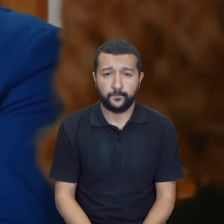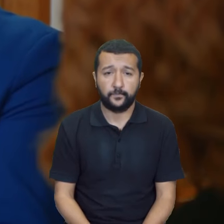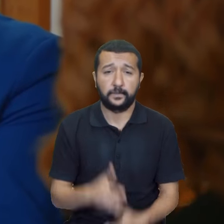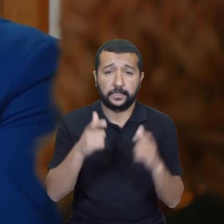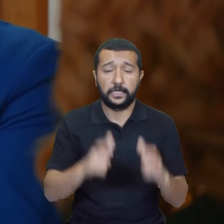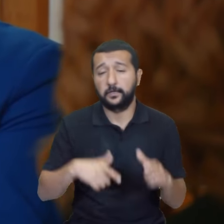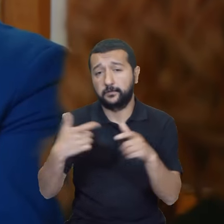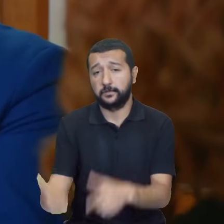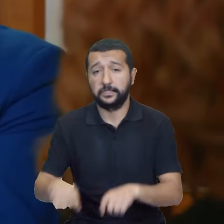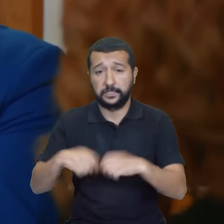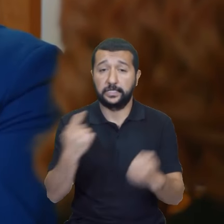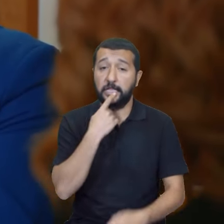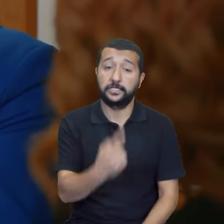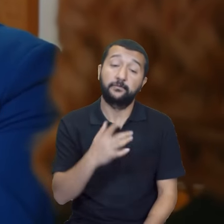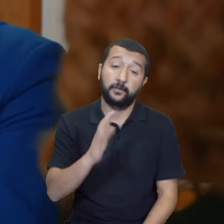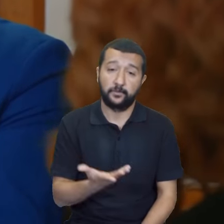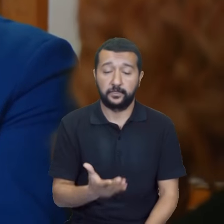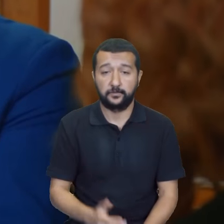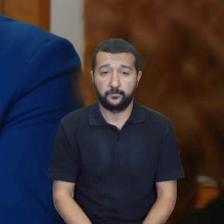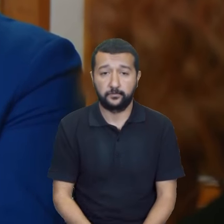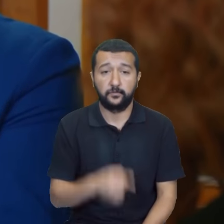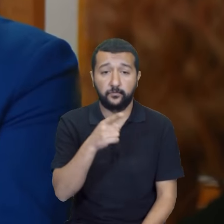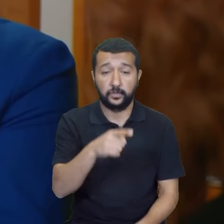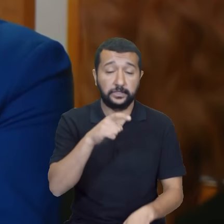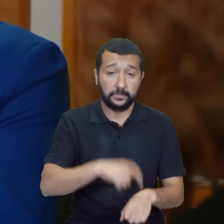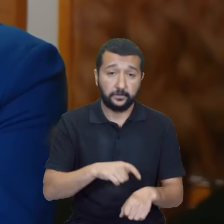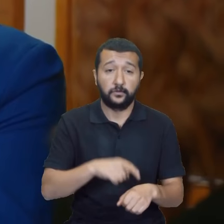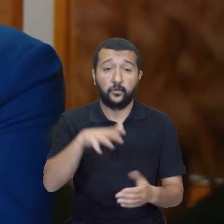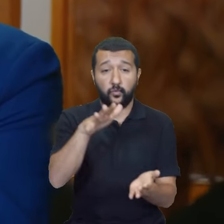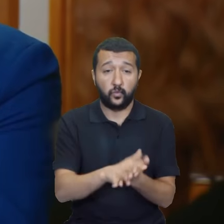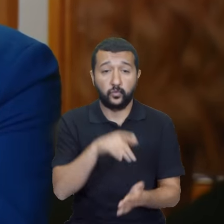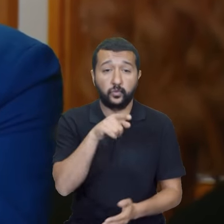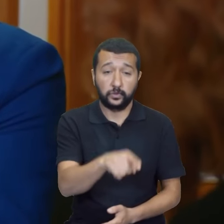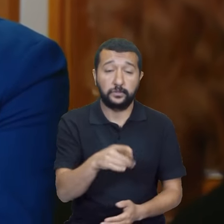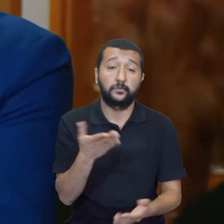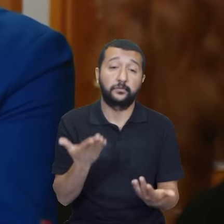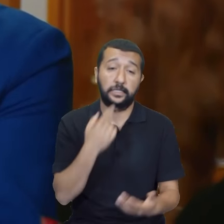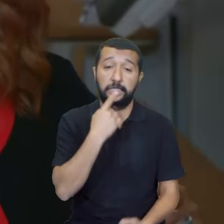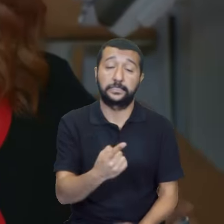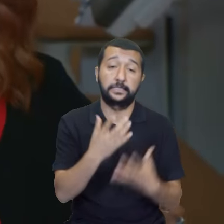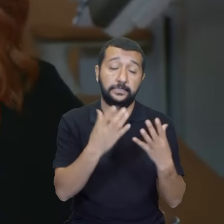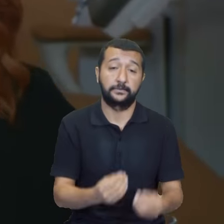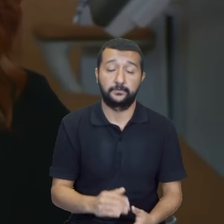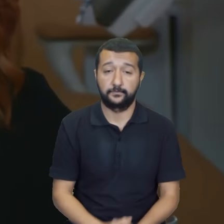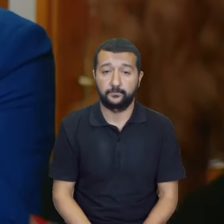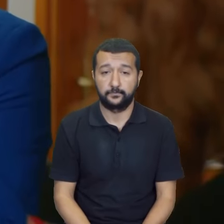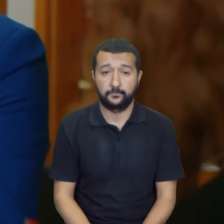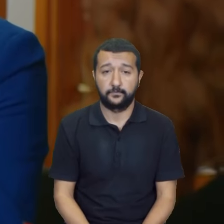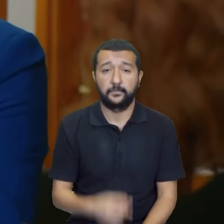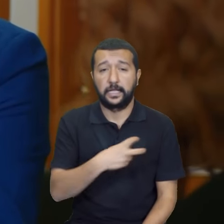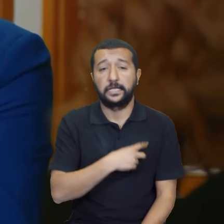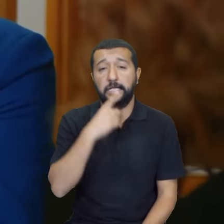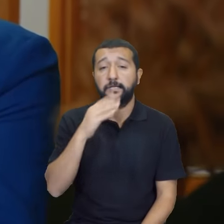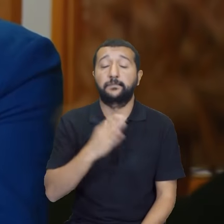Yere düştüm, kırıldı diyecektim ama. Bu sefer de tostunu ye diye tutturacaksın.